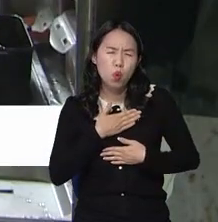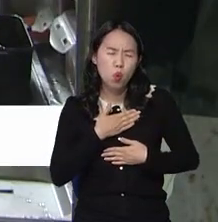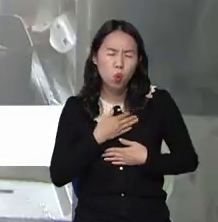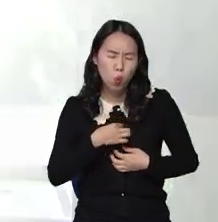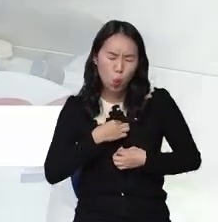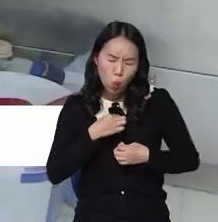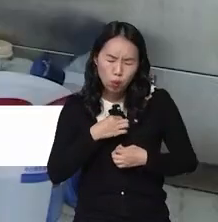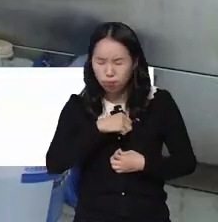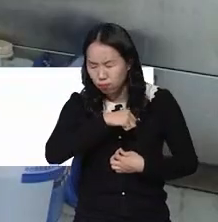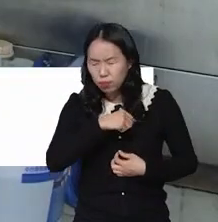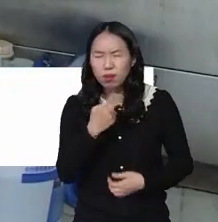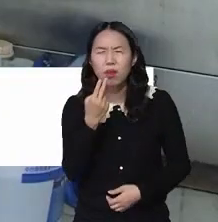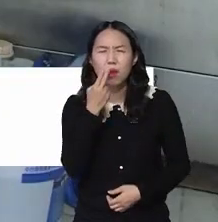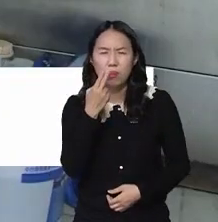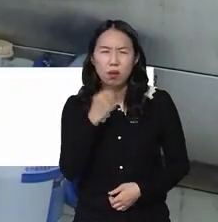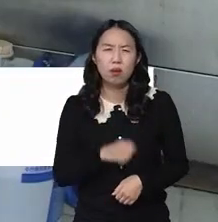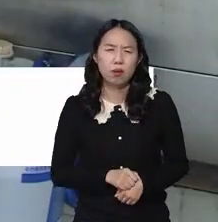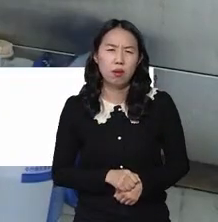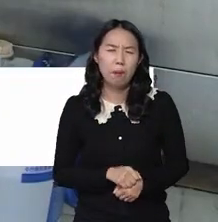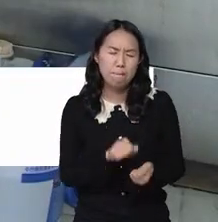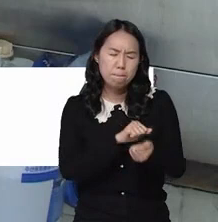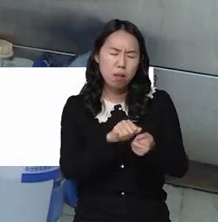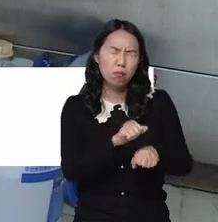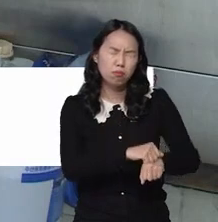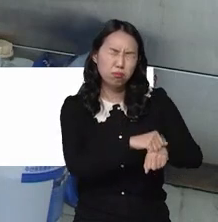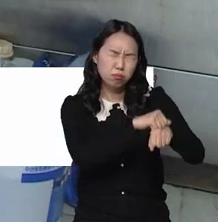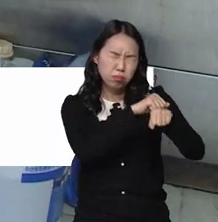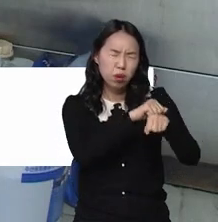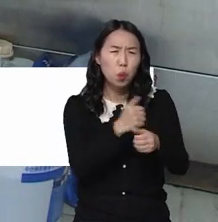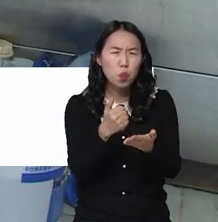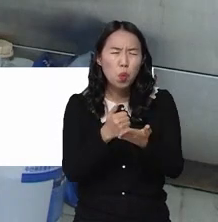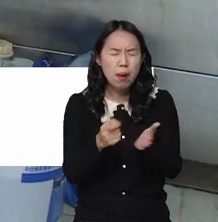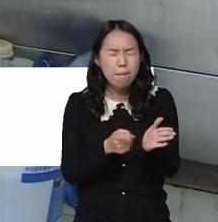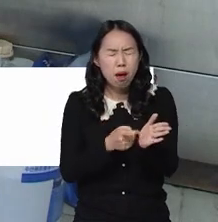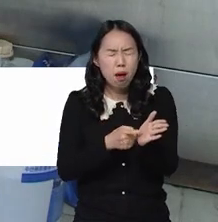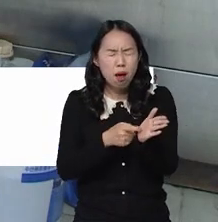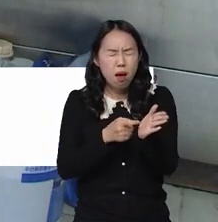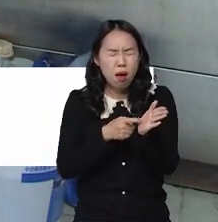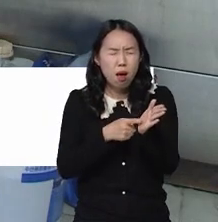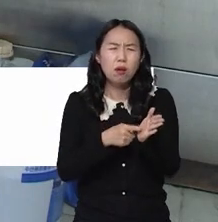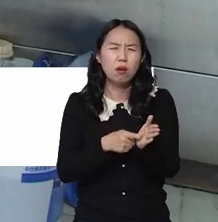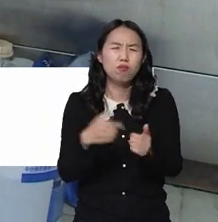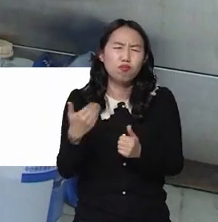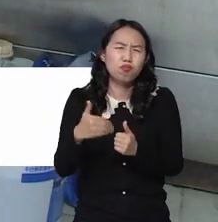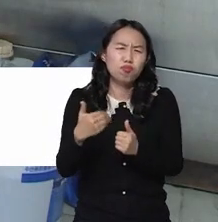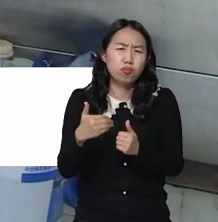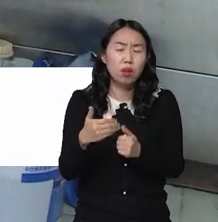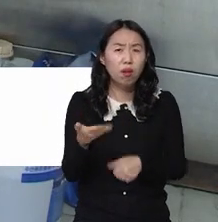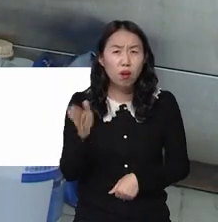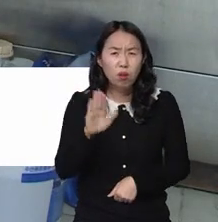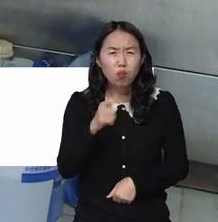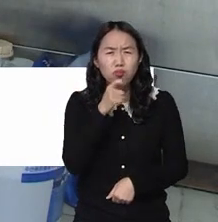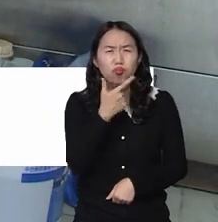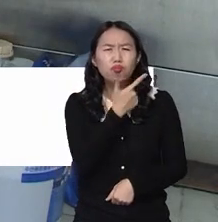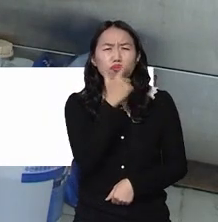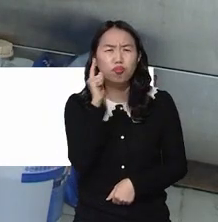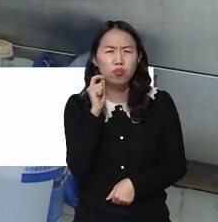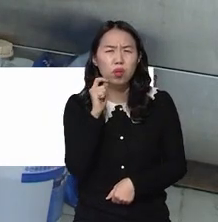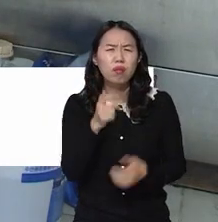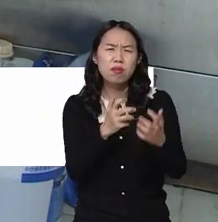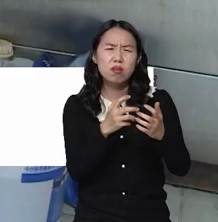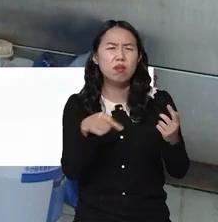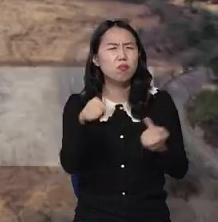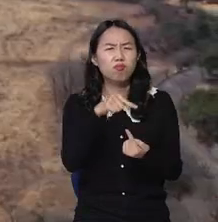냄새나고. 빨래는 쌓여가고 있고 손님들은 빨리 해주라고 재촉을 하는데 물 때문에 기계를 못